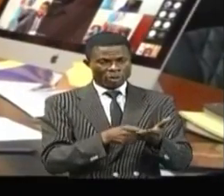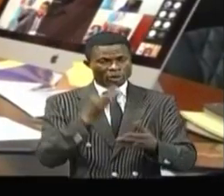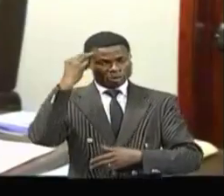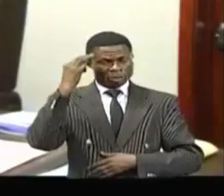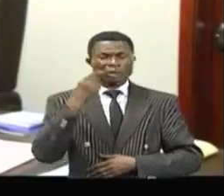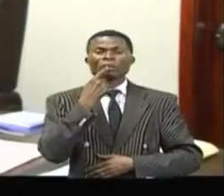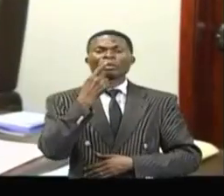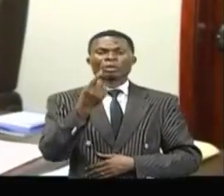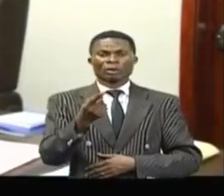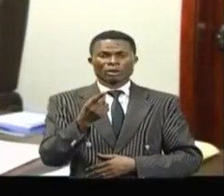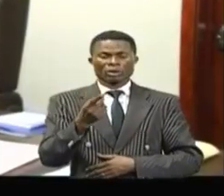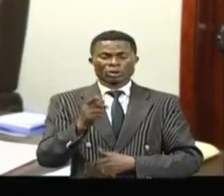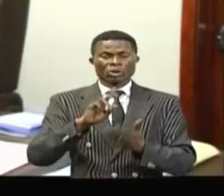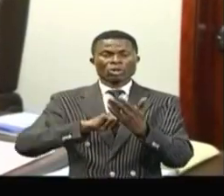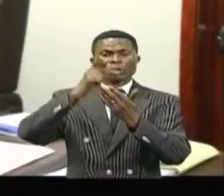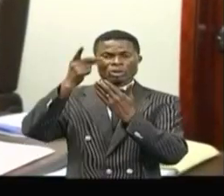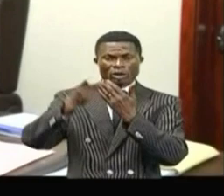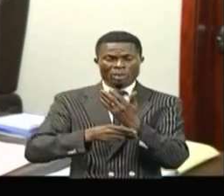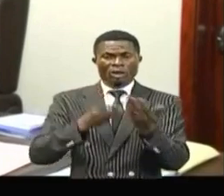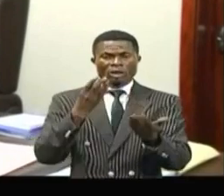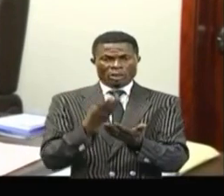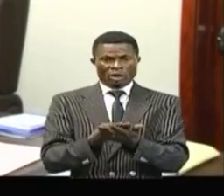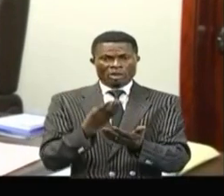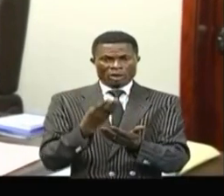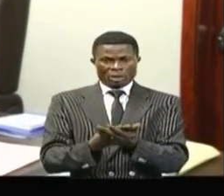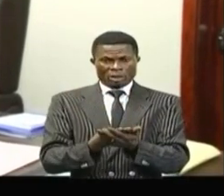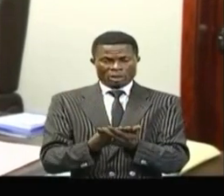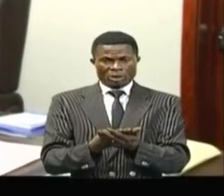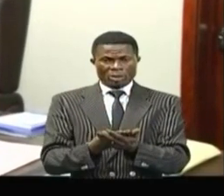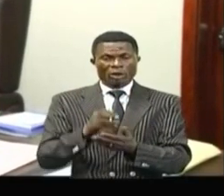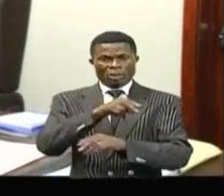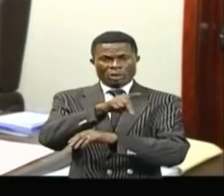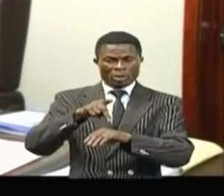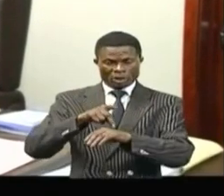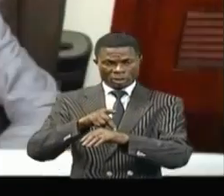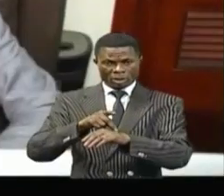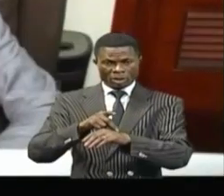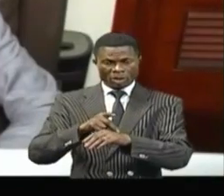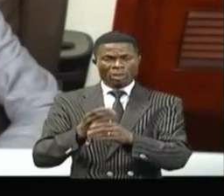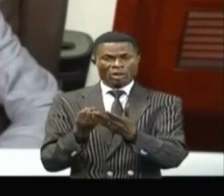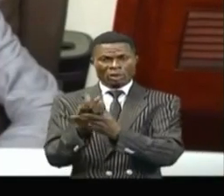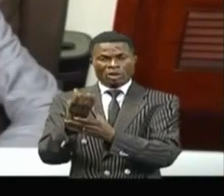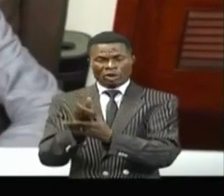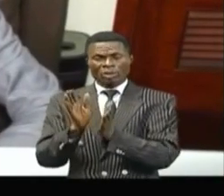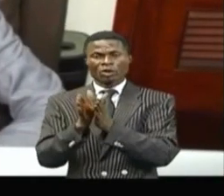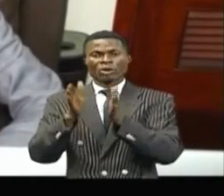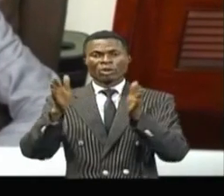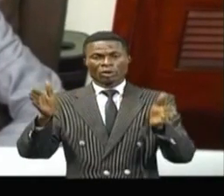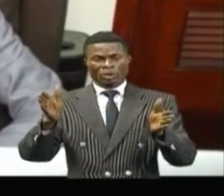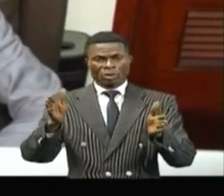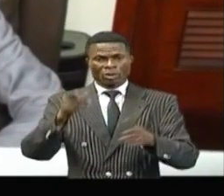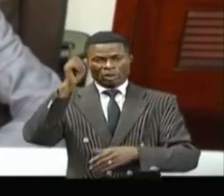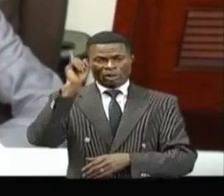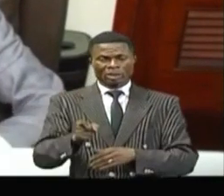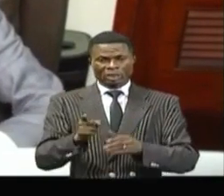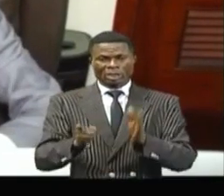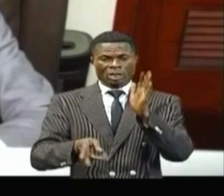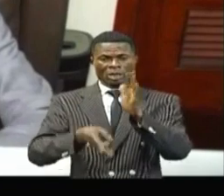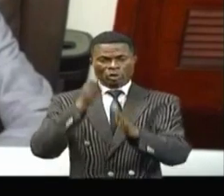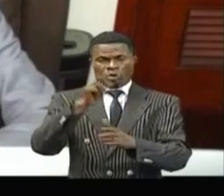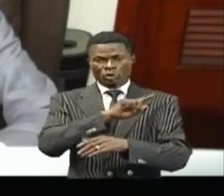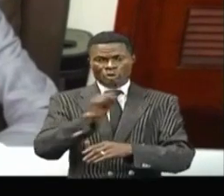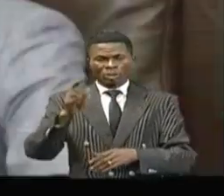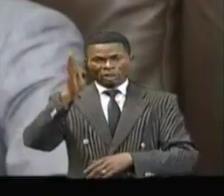indiqué que la programmation budgétaire de la période situe les dépenses totales à 112